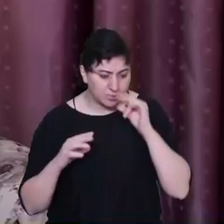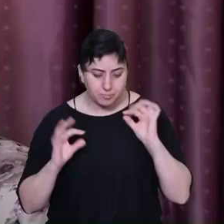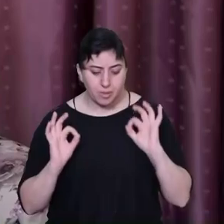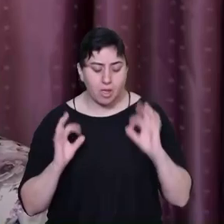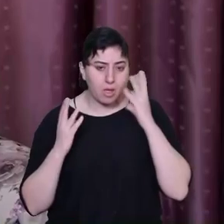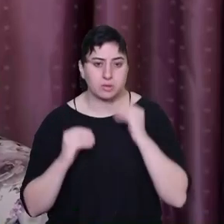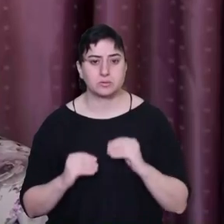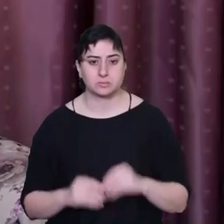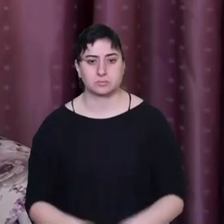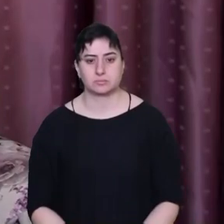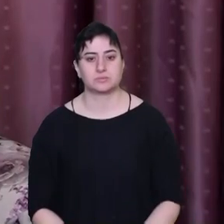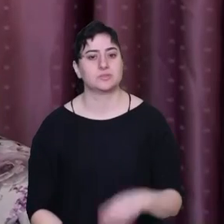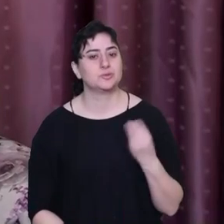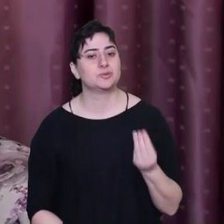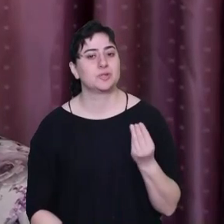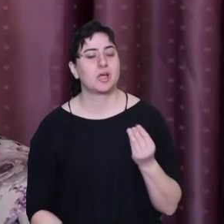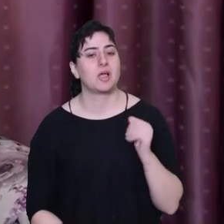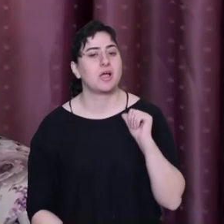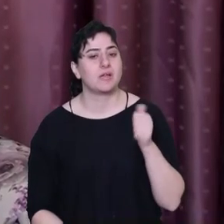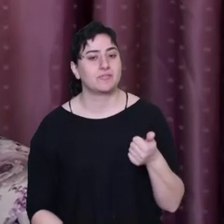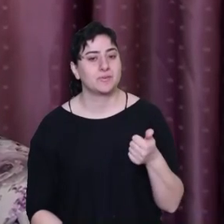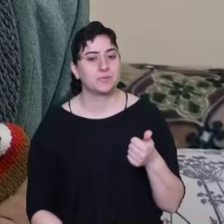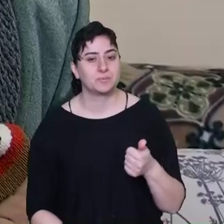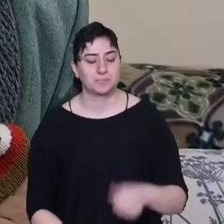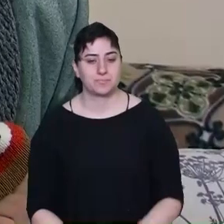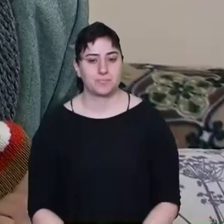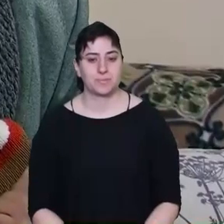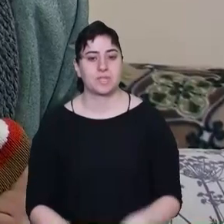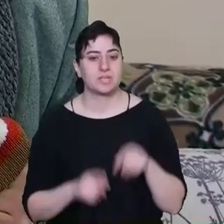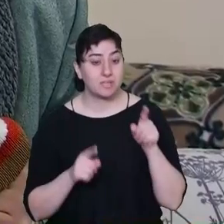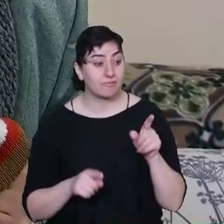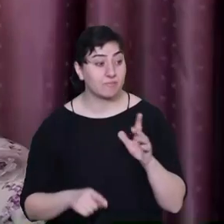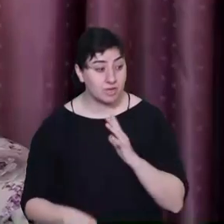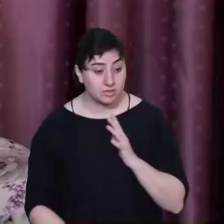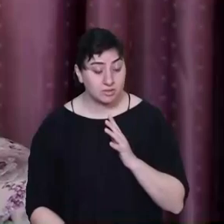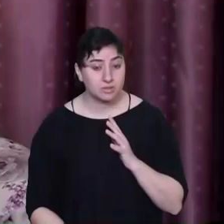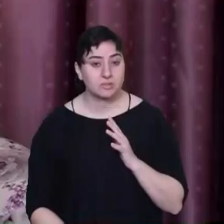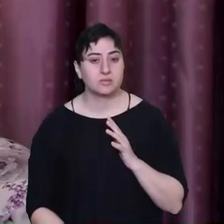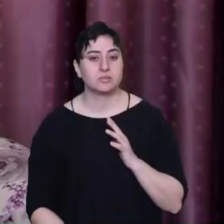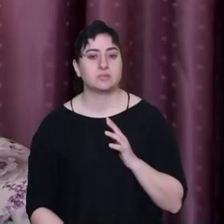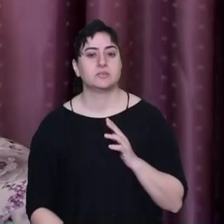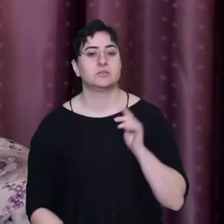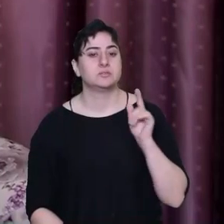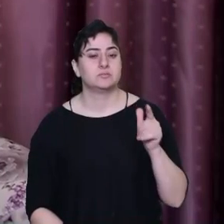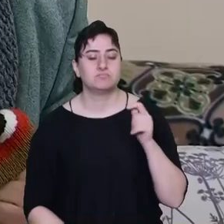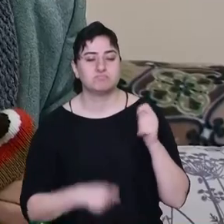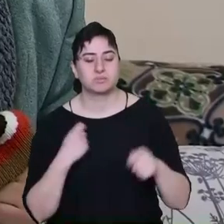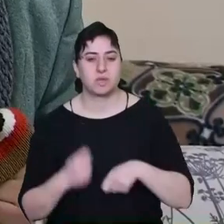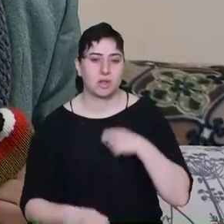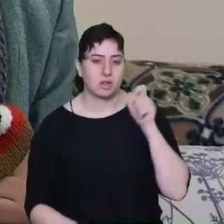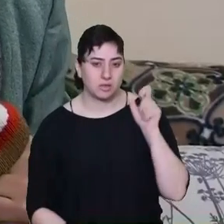gösterdin. Güzel. Aferin o zaman. Sen var ya, entrikaların